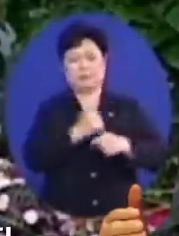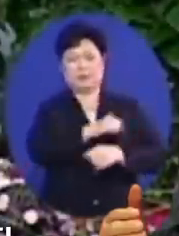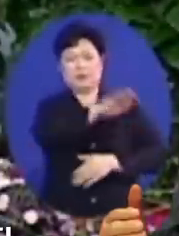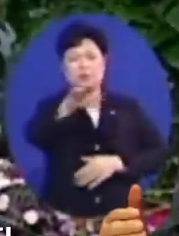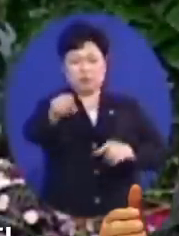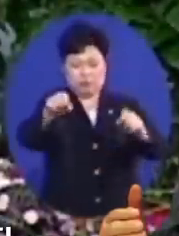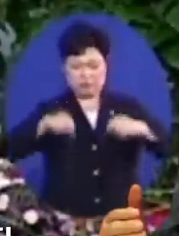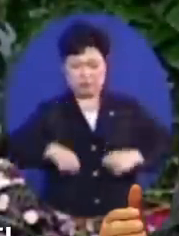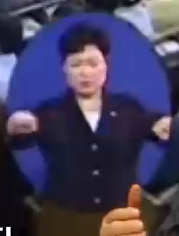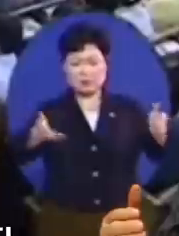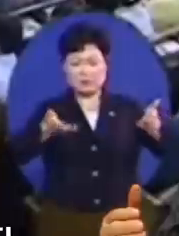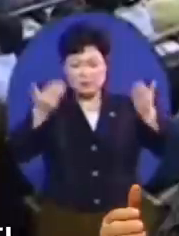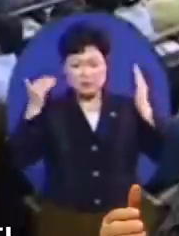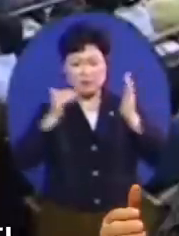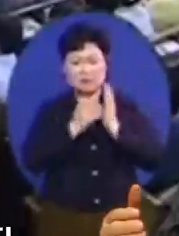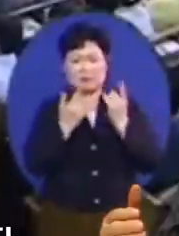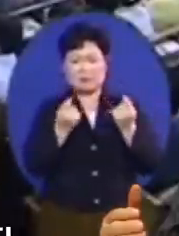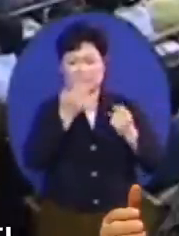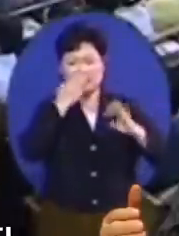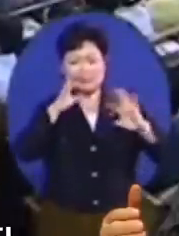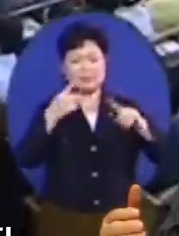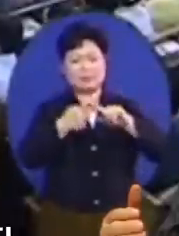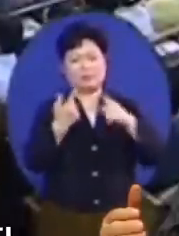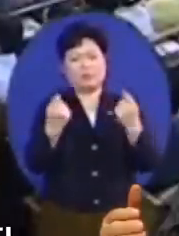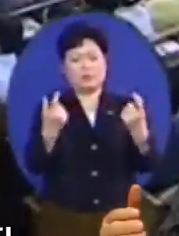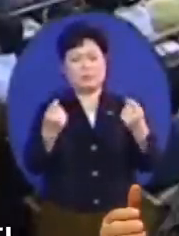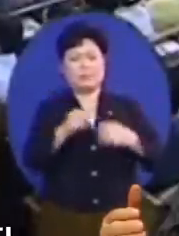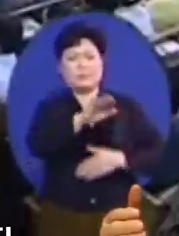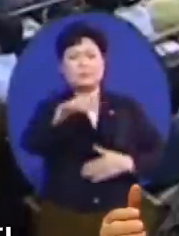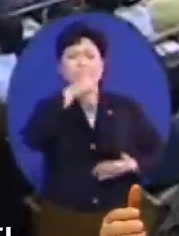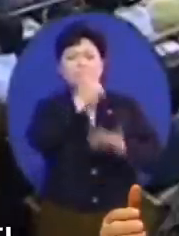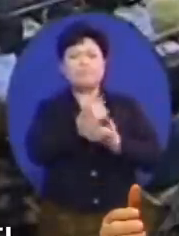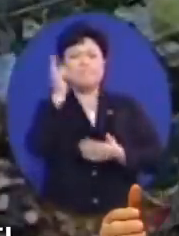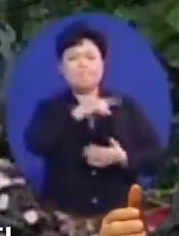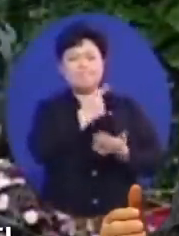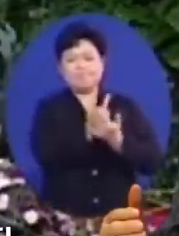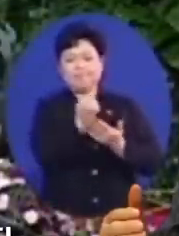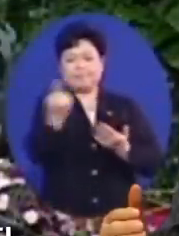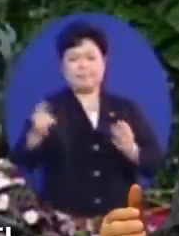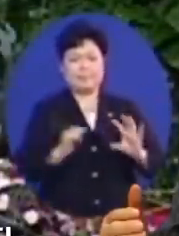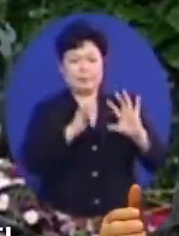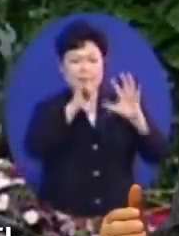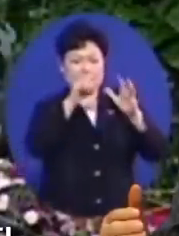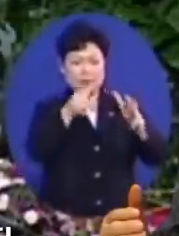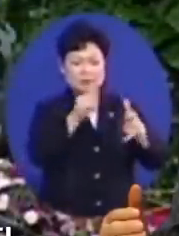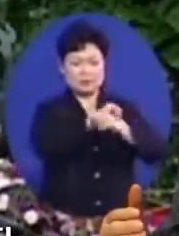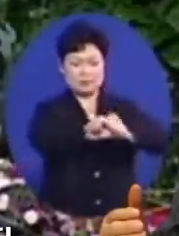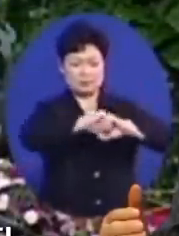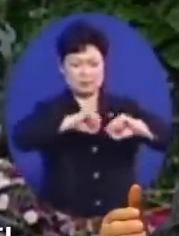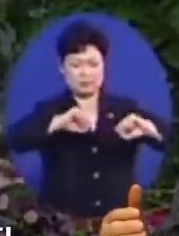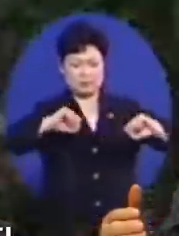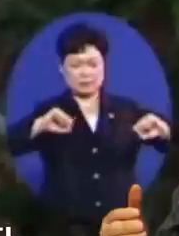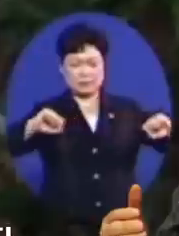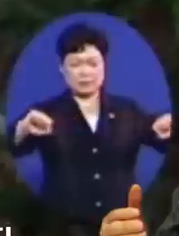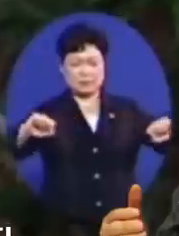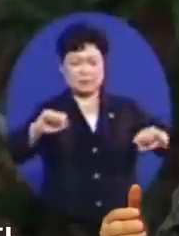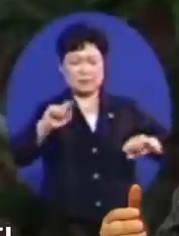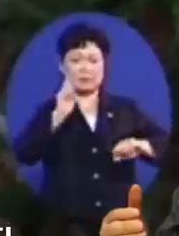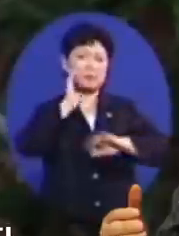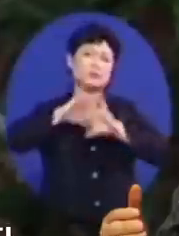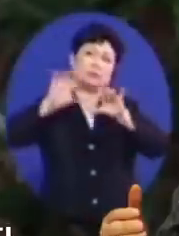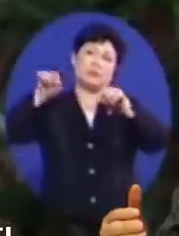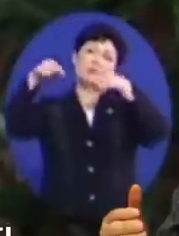이 광야를 지나가는 것, 이스라엘 백성과 같습니다. 우린 죄악에서 나와서 이 세상 광야를 지나서 천국으로 가는